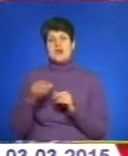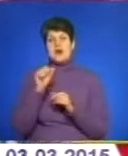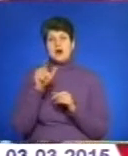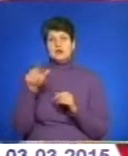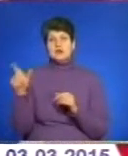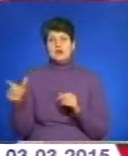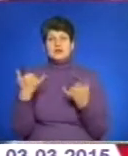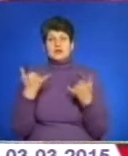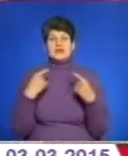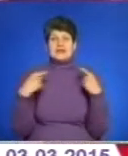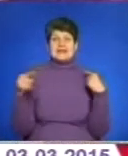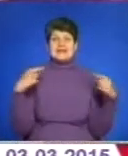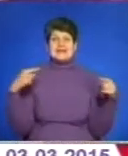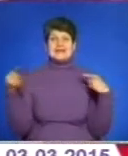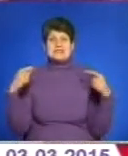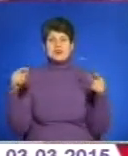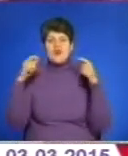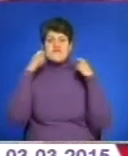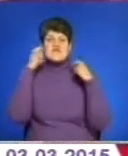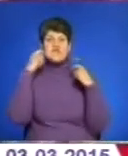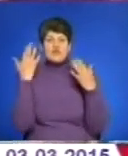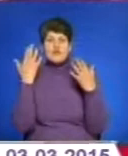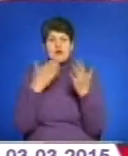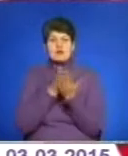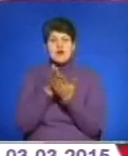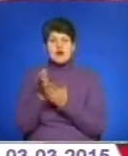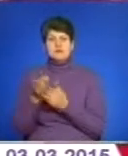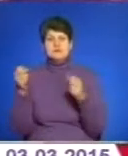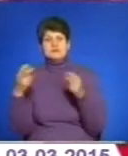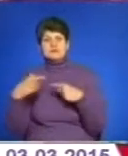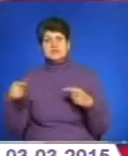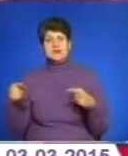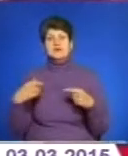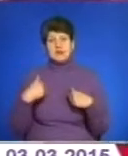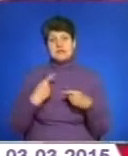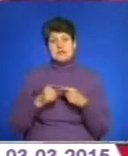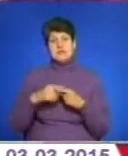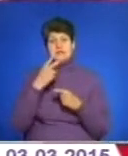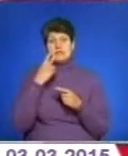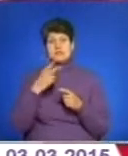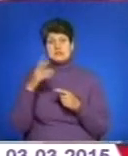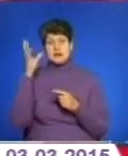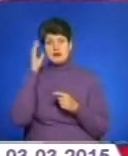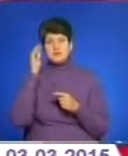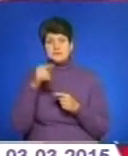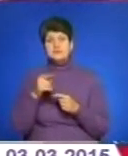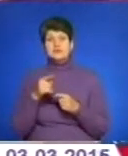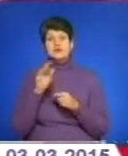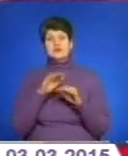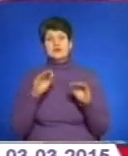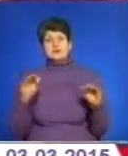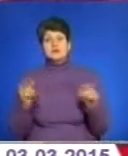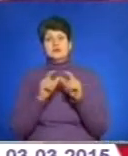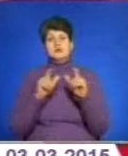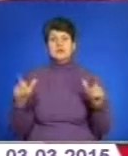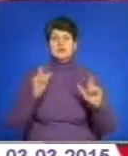сьогодні різновікова і, мабуть, різних напрямків і спеціальностей теж. Ну, ми на це і розраховували. Якраз і школярі, студенти,